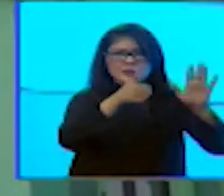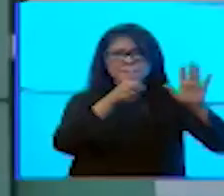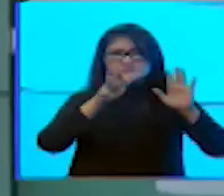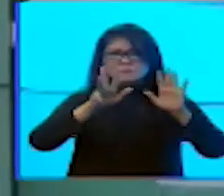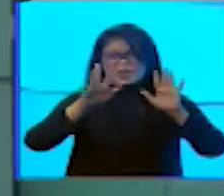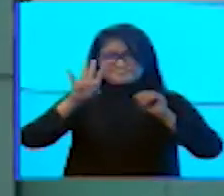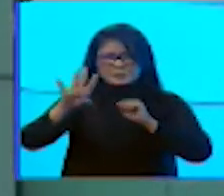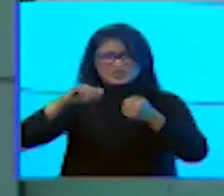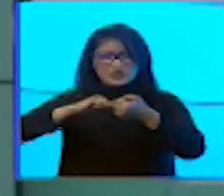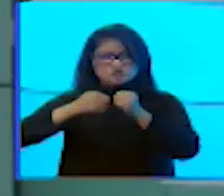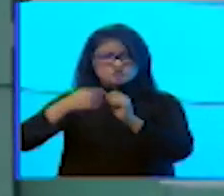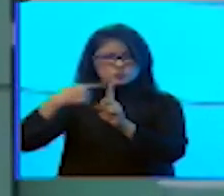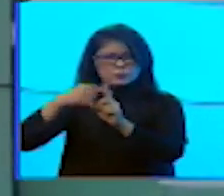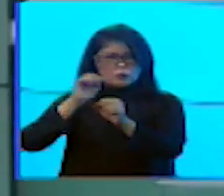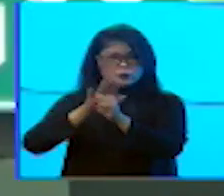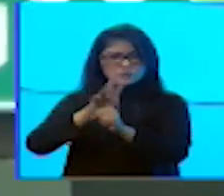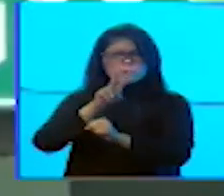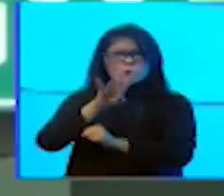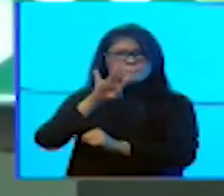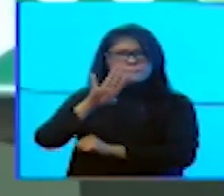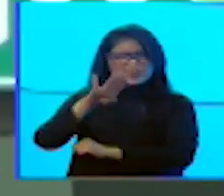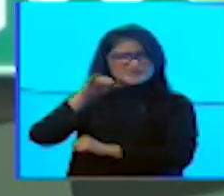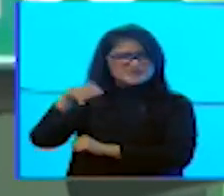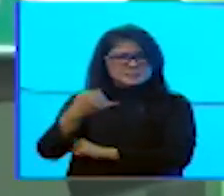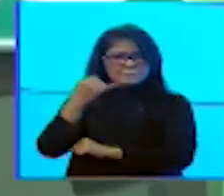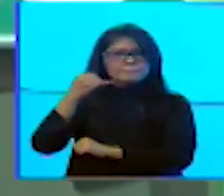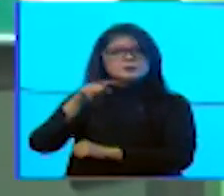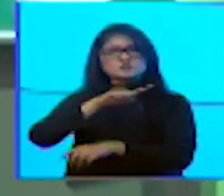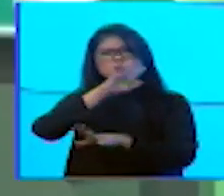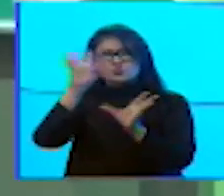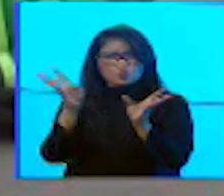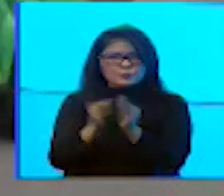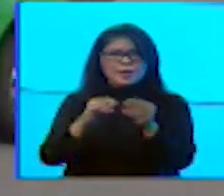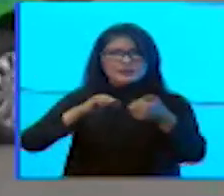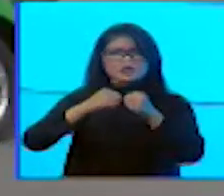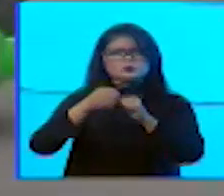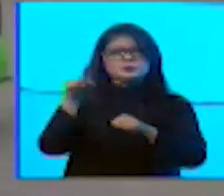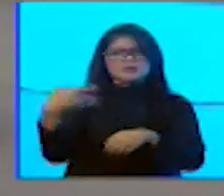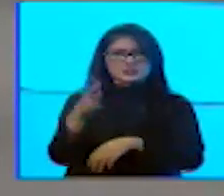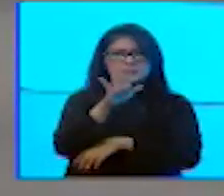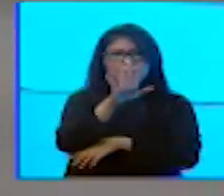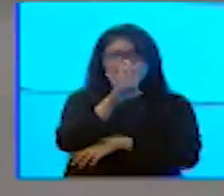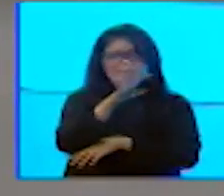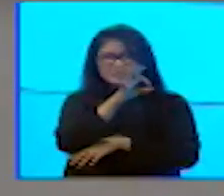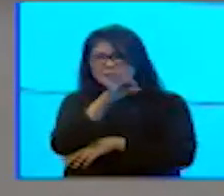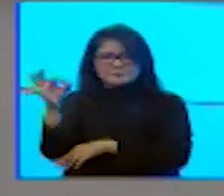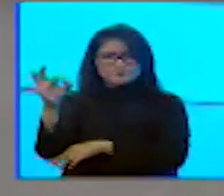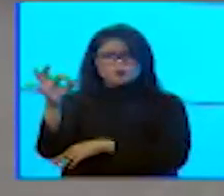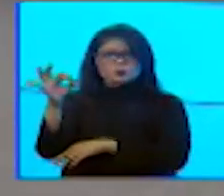positif dalam 24 jam sehingga total kasus menjadi 54000 kasus lebih